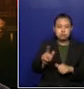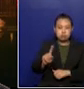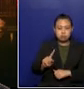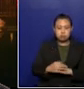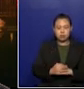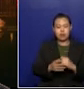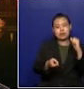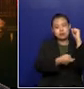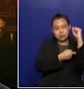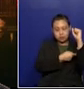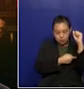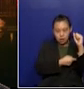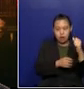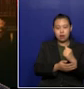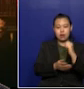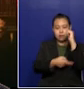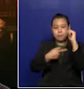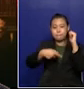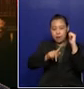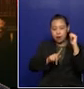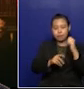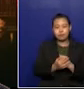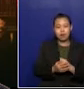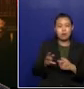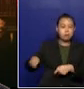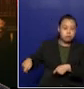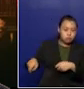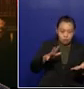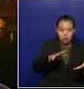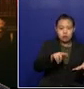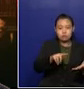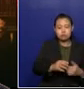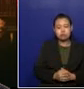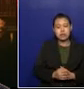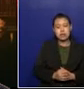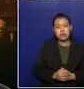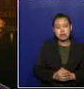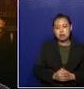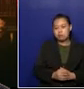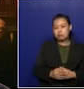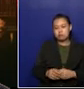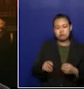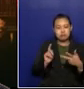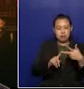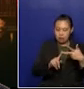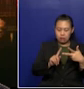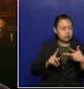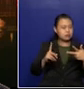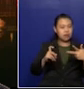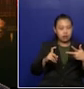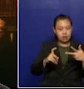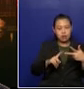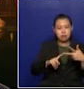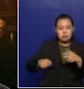ปลูกยางฮะ2ปาล์มน้ำมันฮะแล้ว3การประมงฮะ3อย่างเจ๊งหมดเลยโดยเฉพาะประมงฮะท่